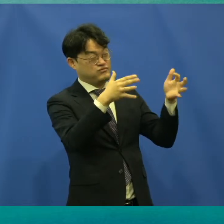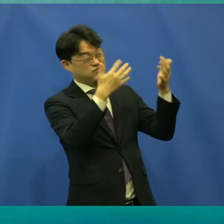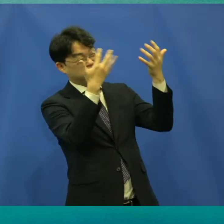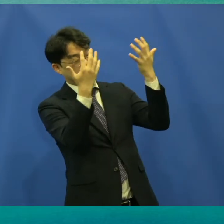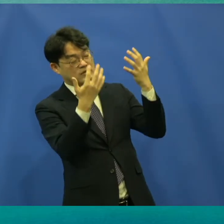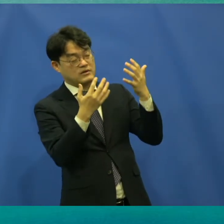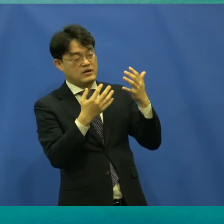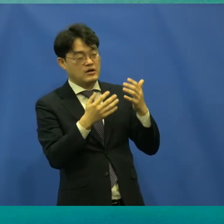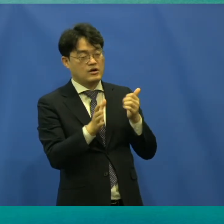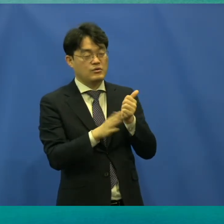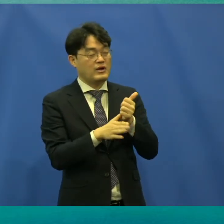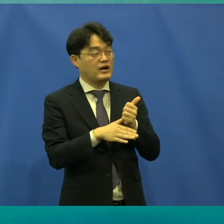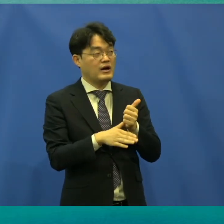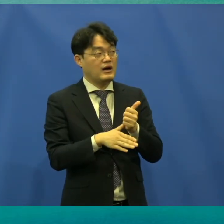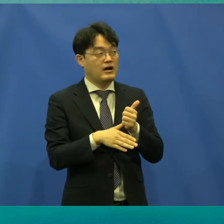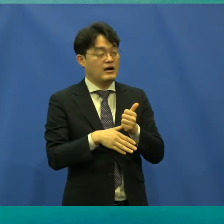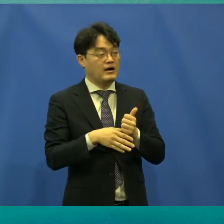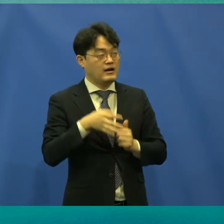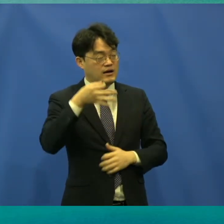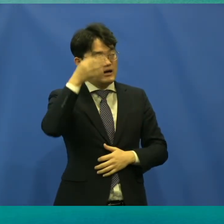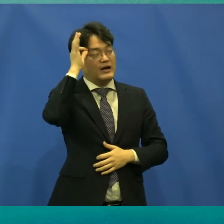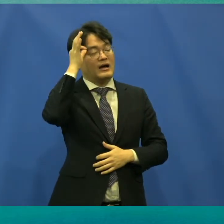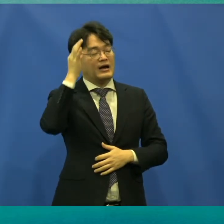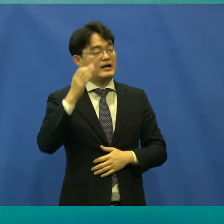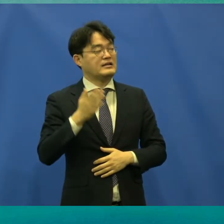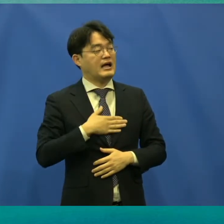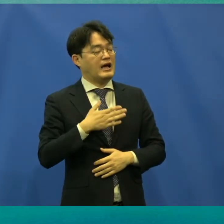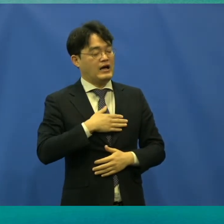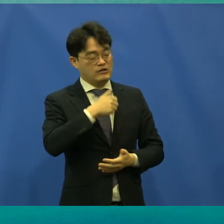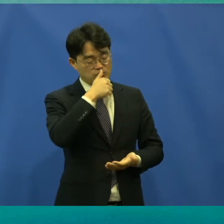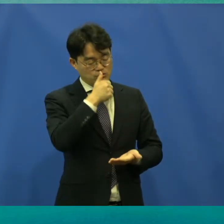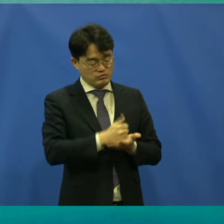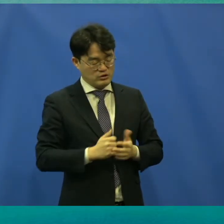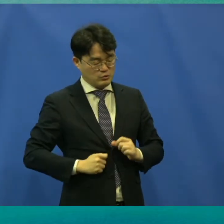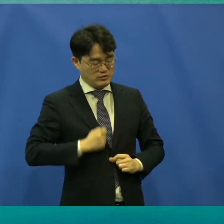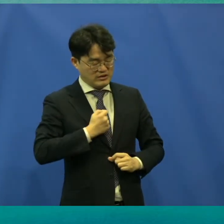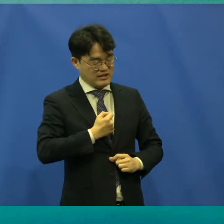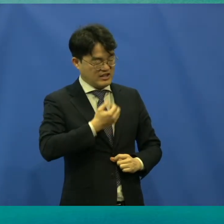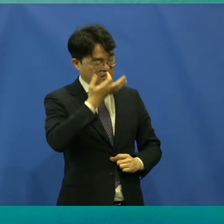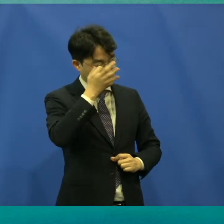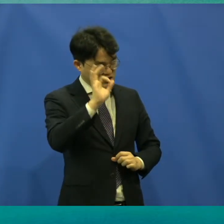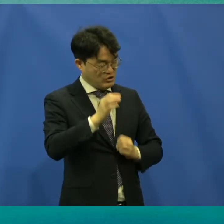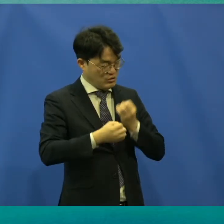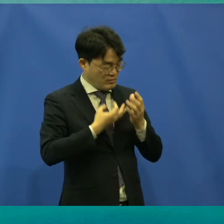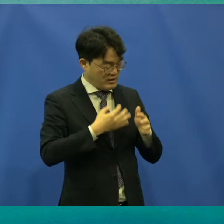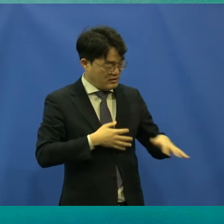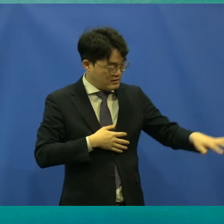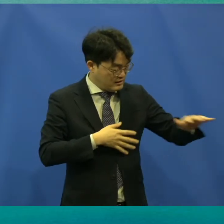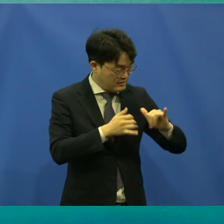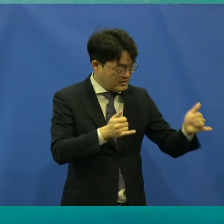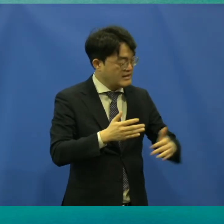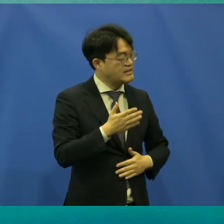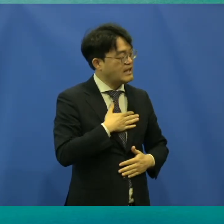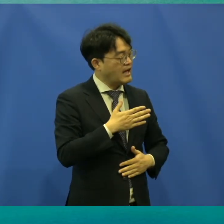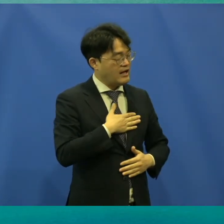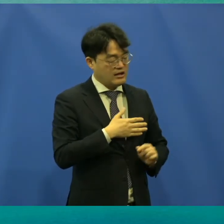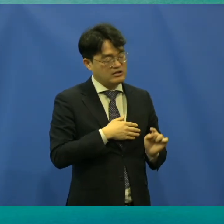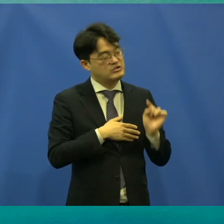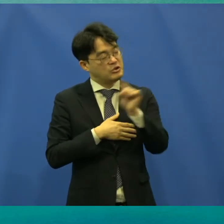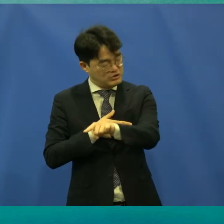깨닫고 솔직하게 인정하고 사람들의 손에 의해서 이제 요나가 바다로 던져집니다.